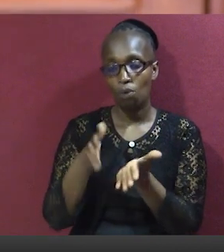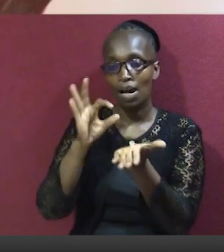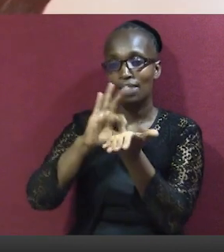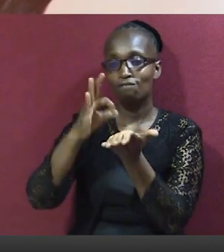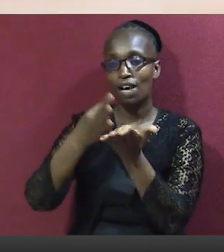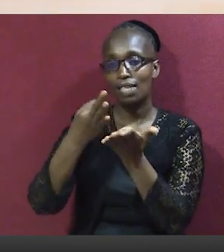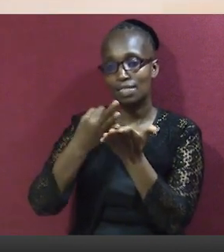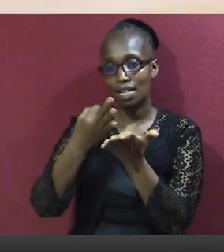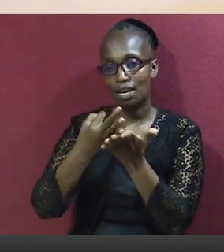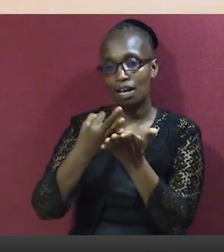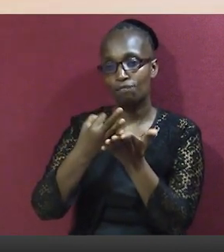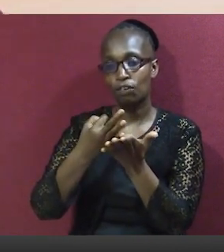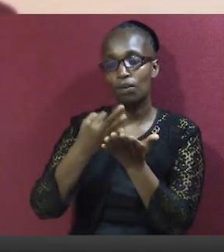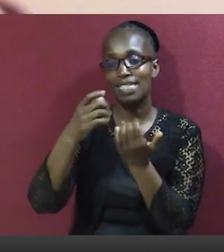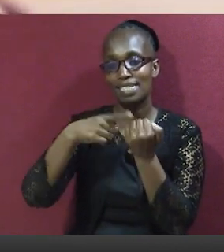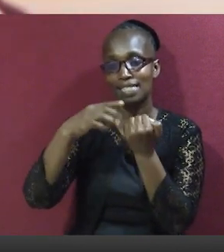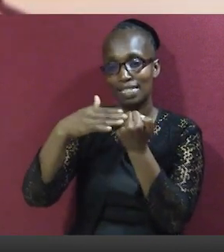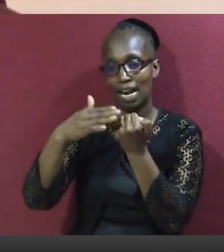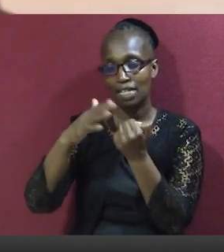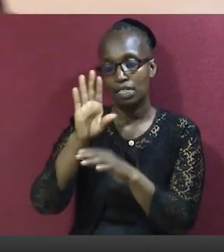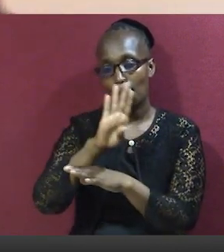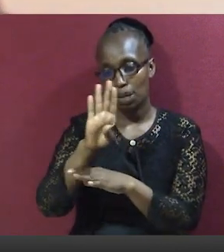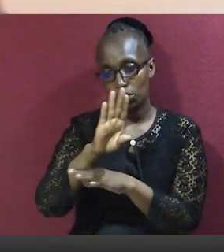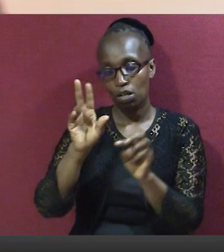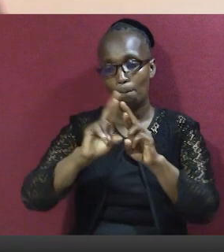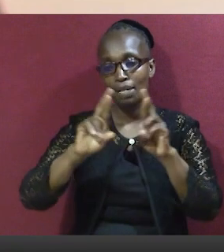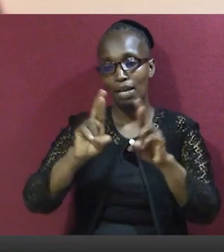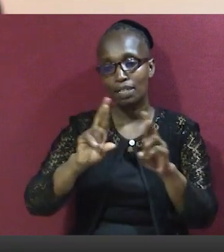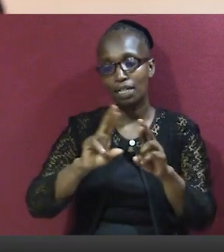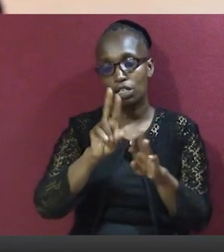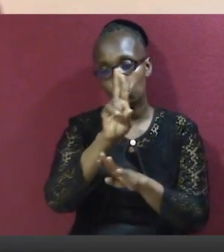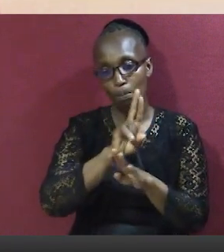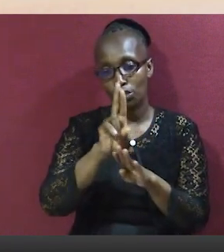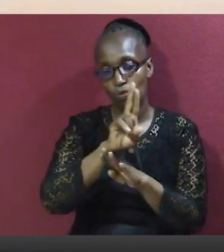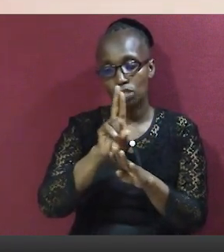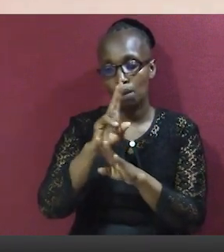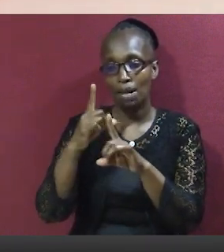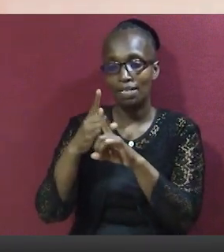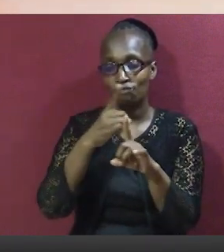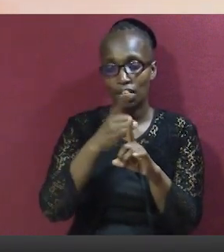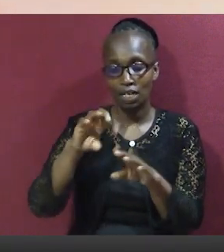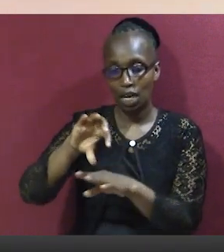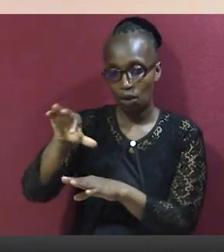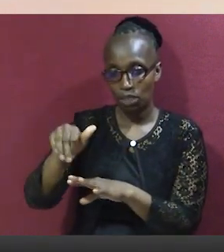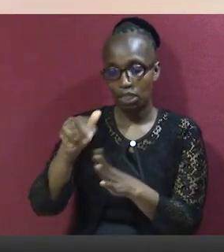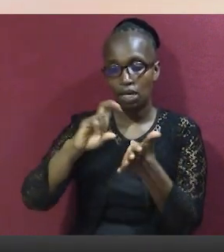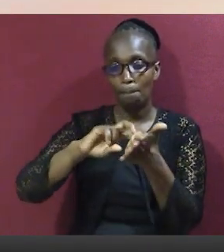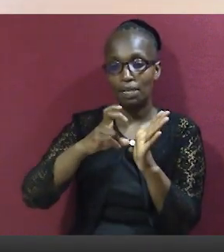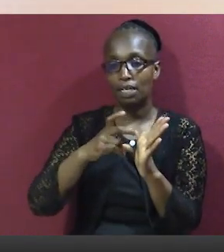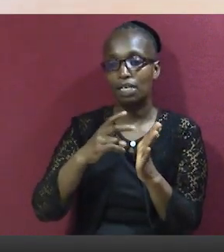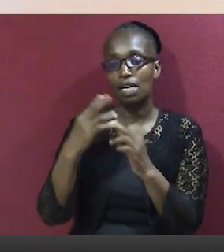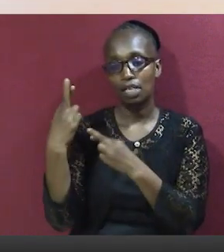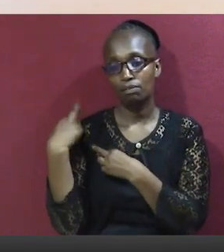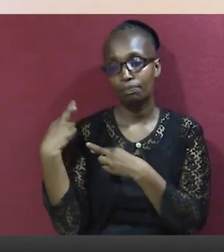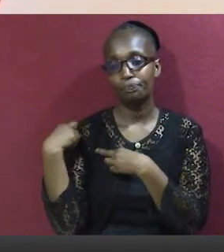siku. Kwa sasa ufadhili wa bilioni 29 ukiwa tayari kutumika na kaunti katika sekta mbalimbali. Rais